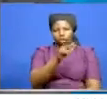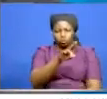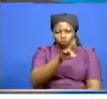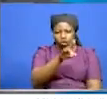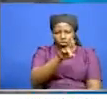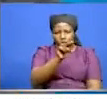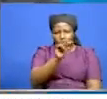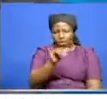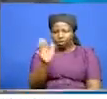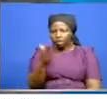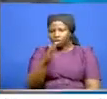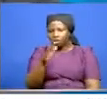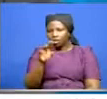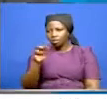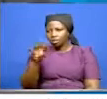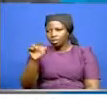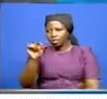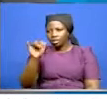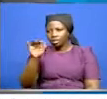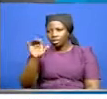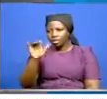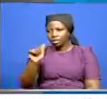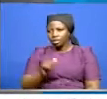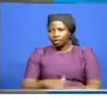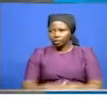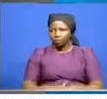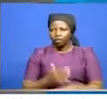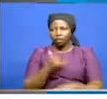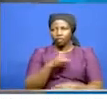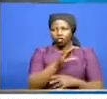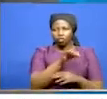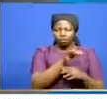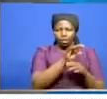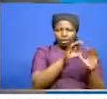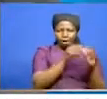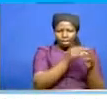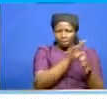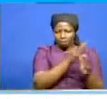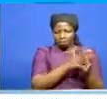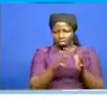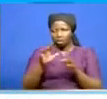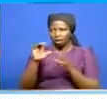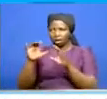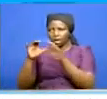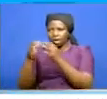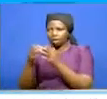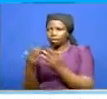Mwitika. Tulitoa klasi D mpaka klasi B. Na hiyo ni jambo muhimu. Asante mheshimiwa. Kuna mambo